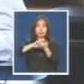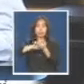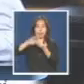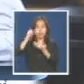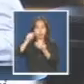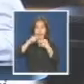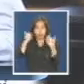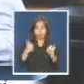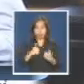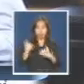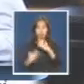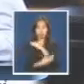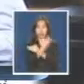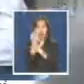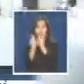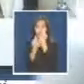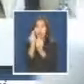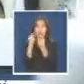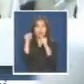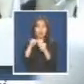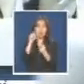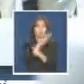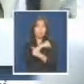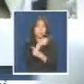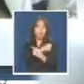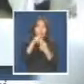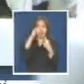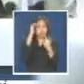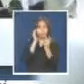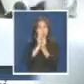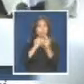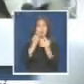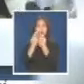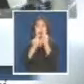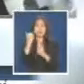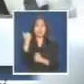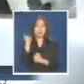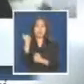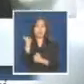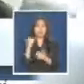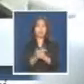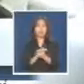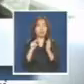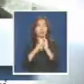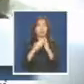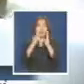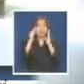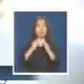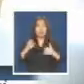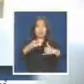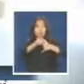ไปเยี่ยมบุคคลที่ได้รับบาดเจ็บนะครับทั้งในส่วนของตำรวจและก็คุณหมอซึ่งพูดง่ายๆก็คือว่าเป็นตัวประกันน